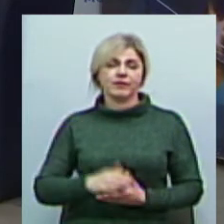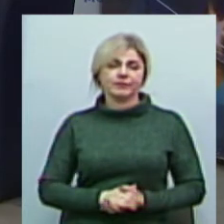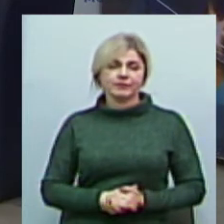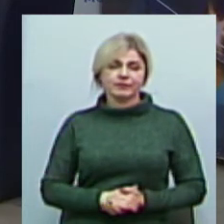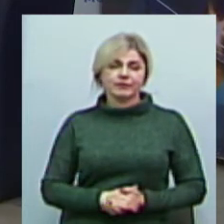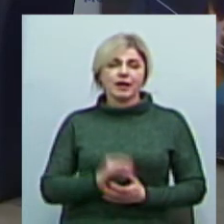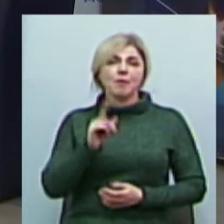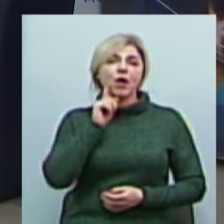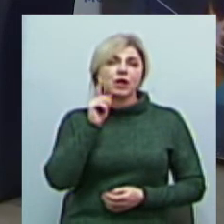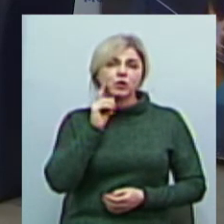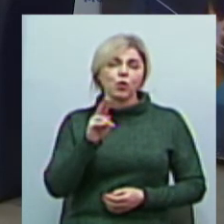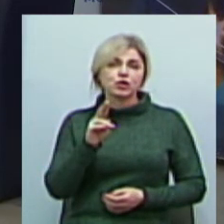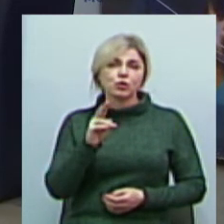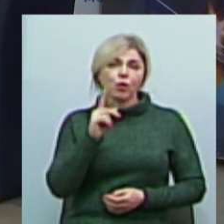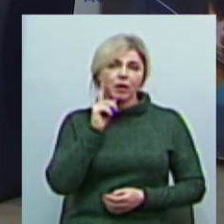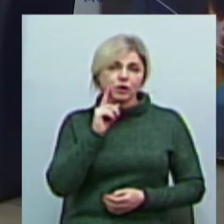молодежные